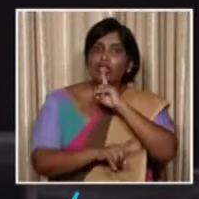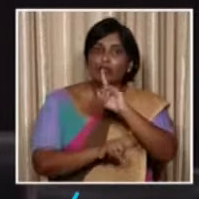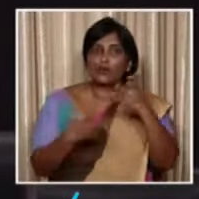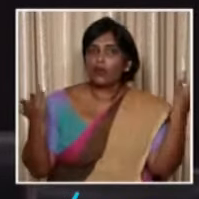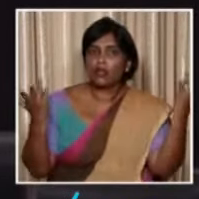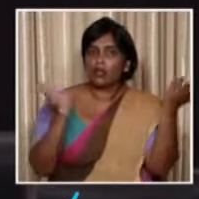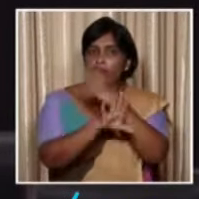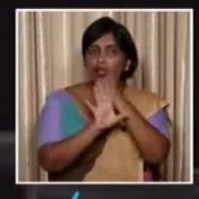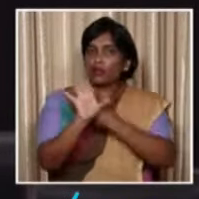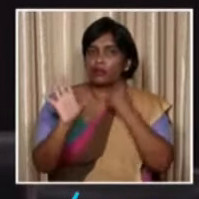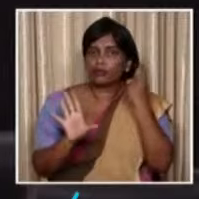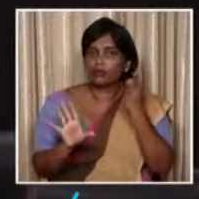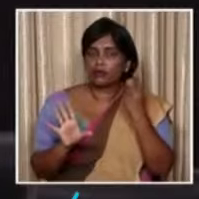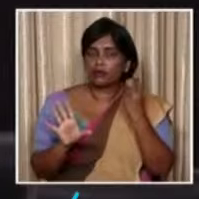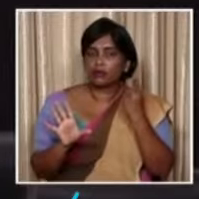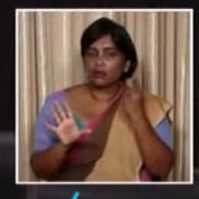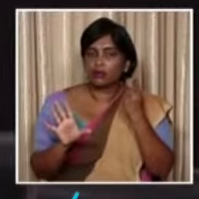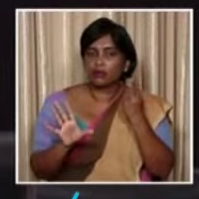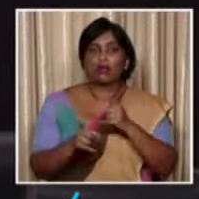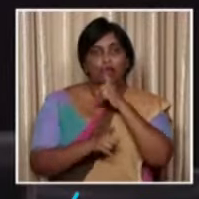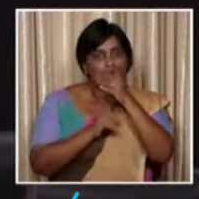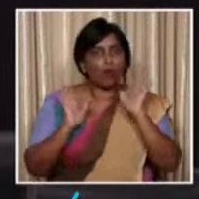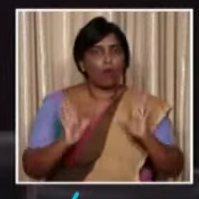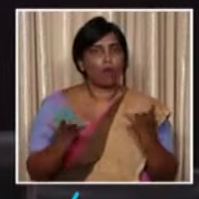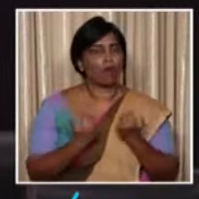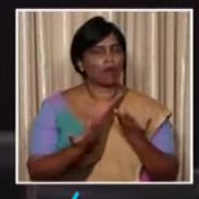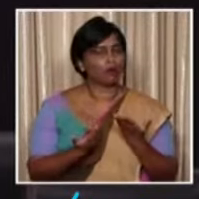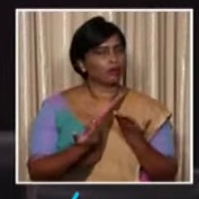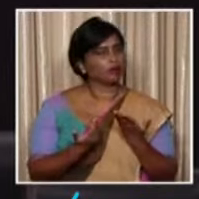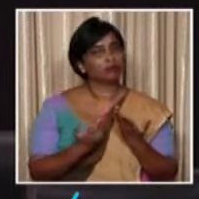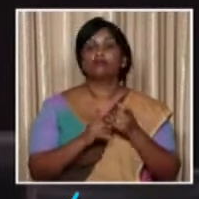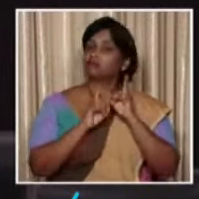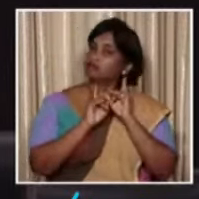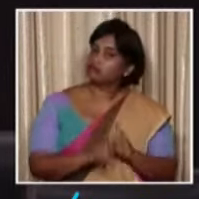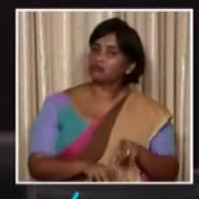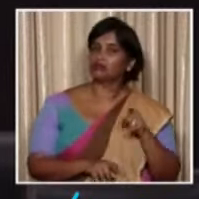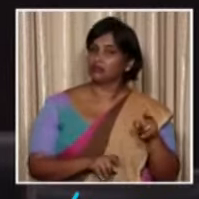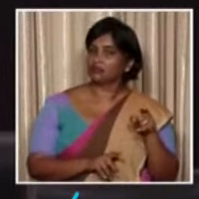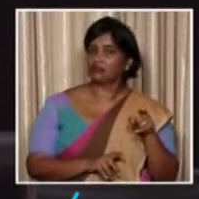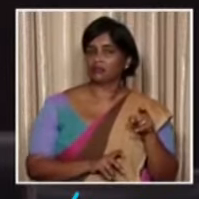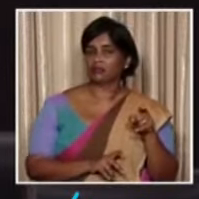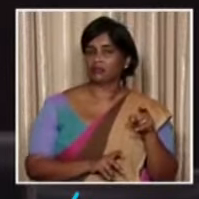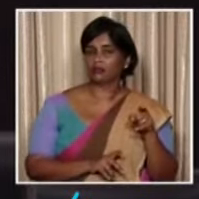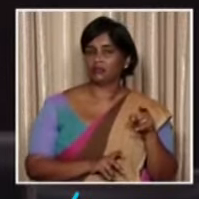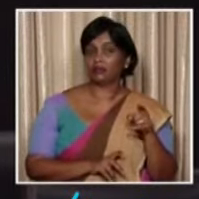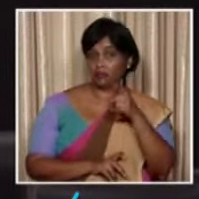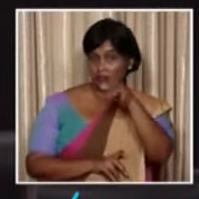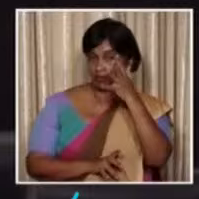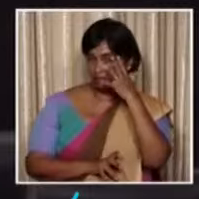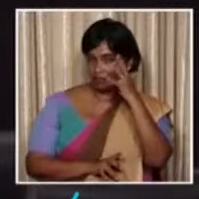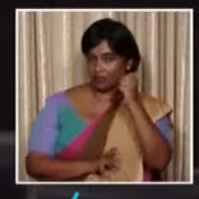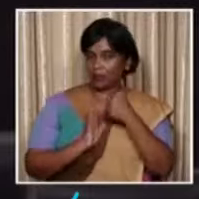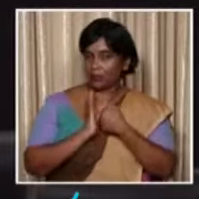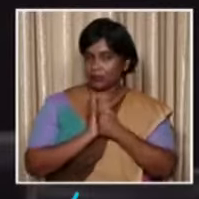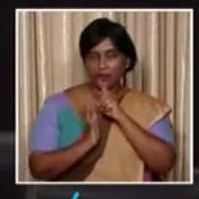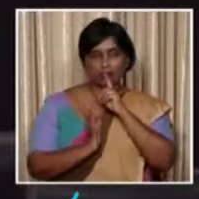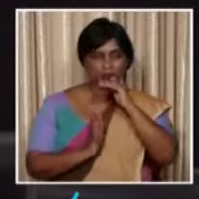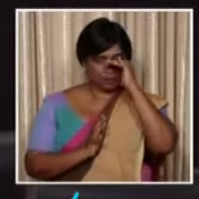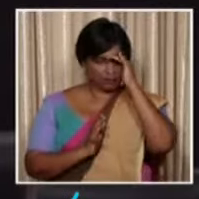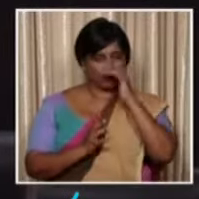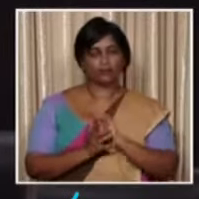ඉපැයි. ඒ වෙලෙක කතා කරන්න ඉපැයි. ඒ වගේම තමයි මතක තියාගන්න ගරු